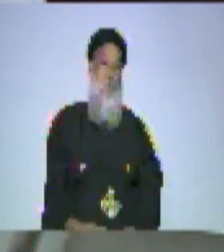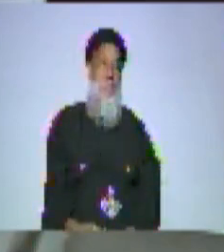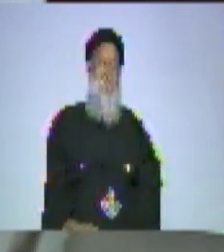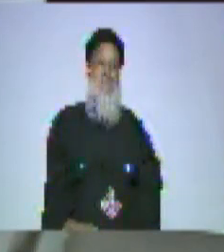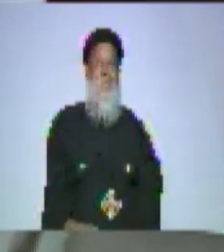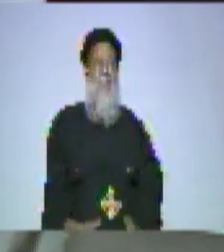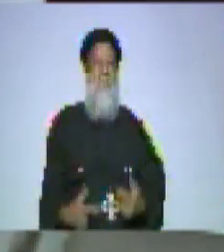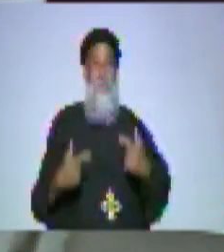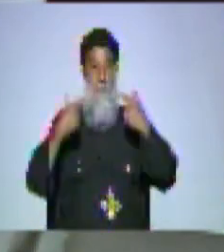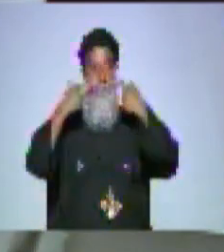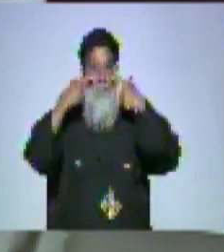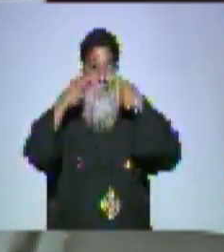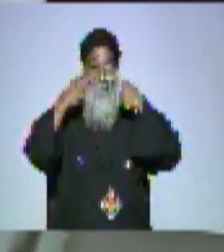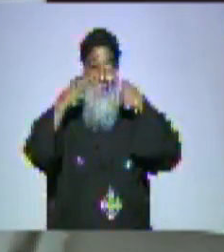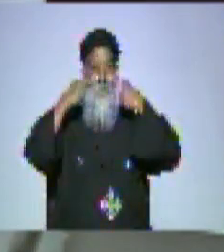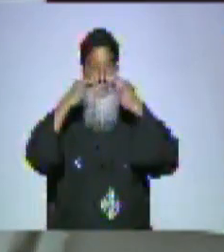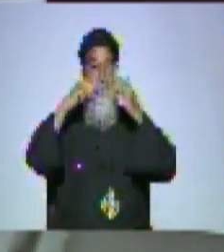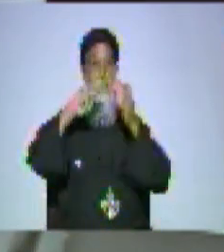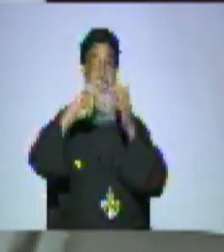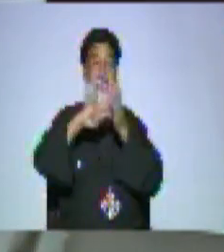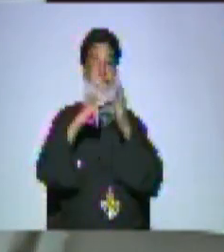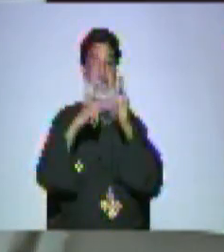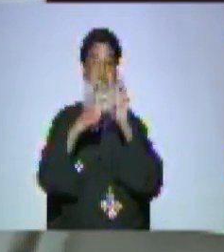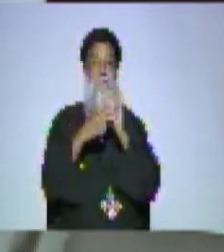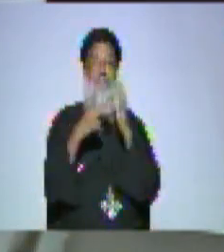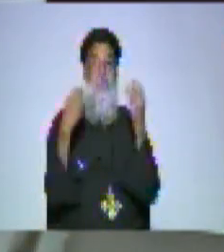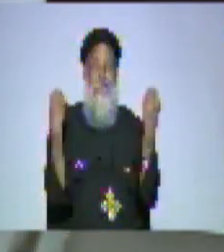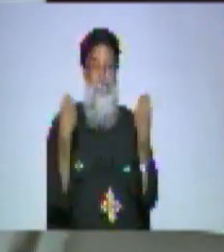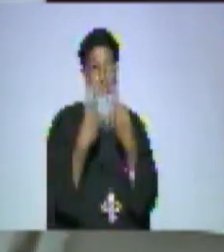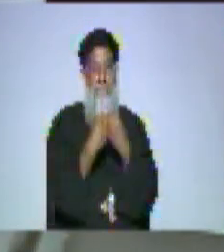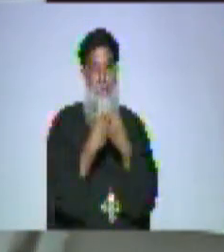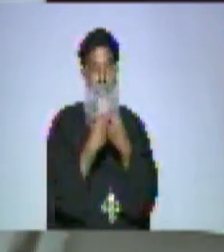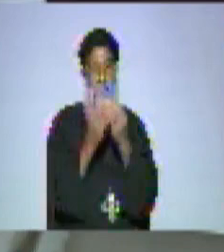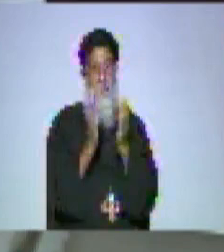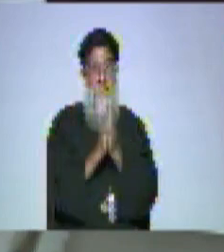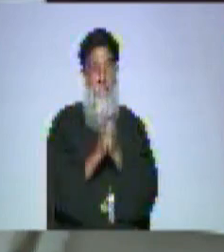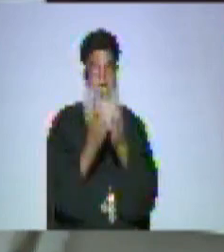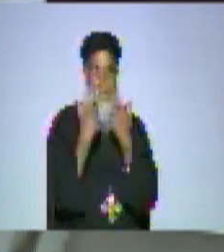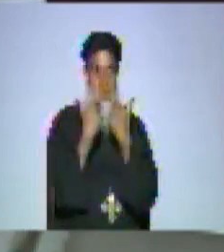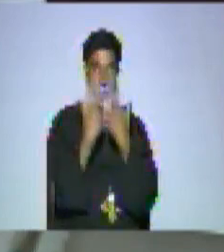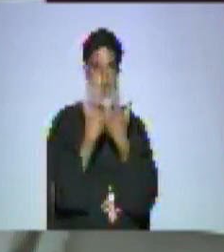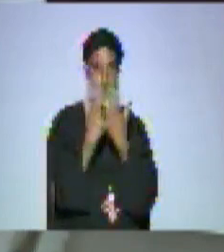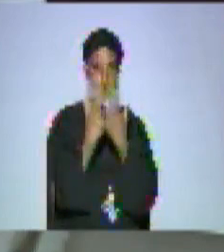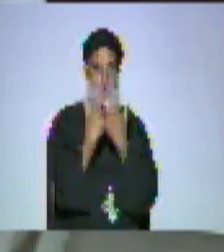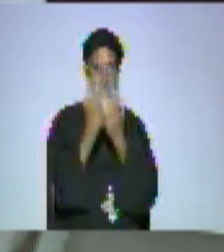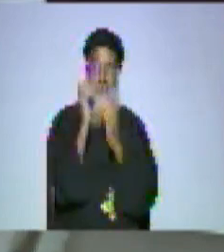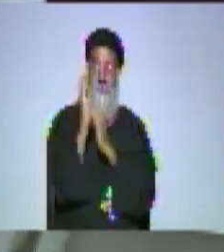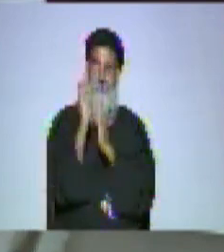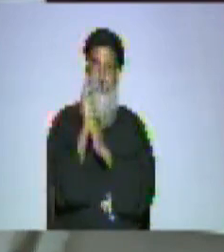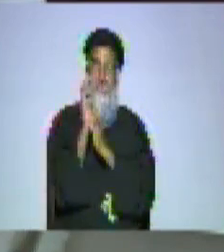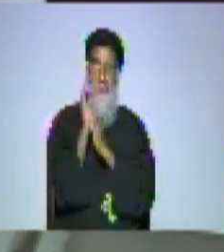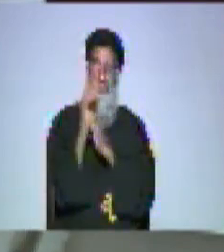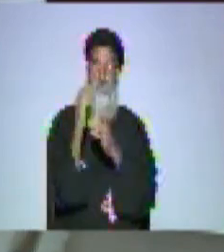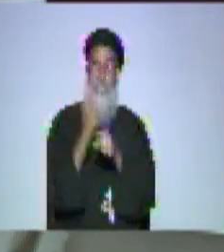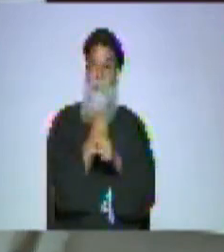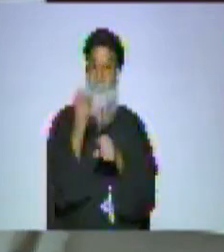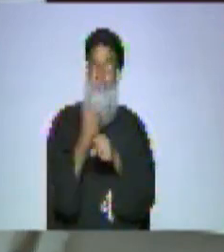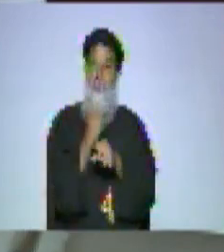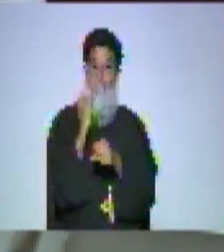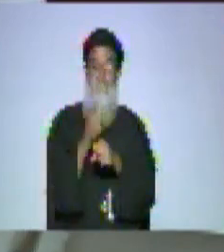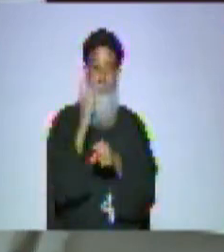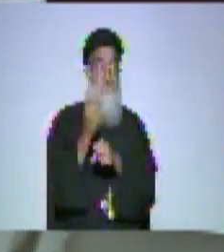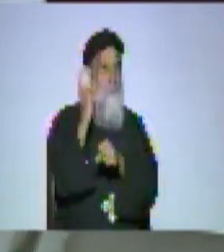واشوف بقى عمله معايا يعني الشاطر كمان اللي يلاحظ ايد ربنا اللي بتشتغل معه